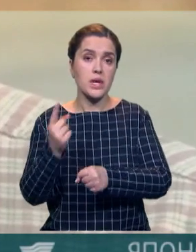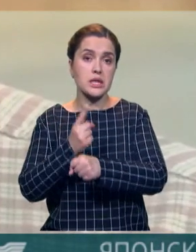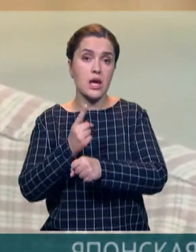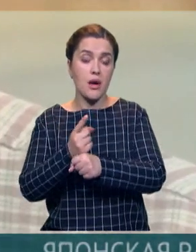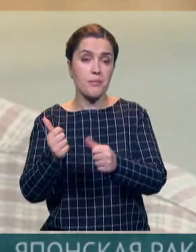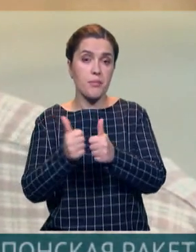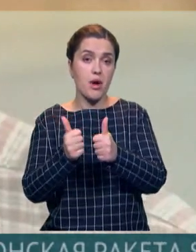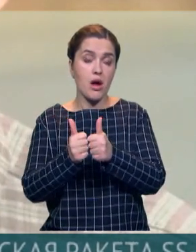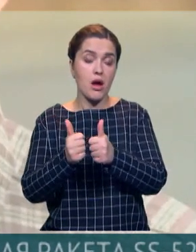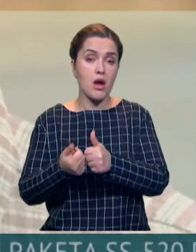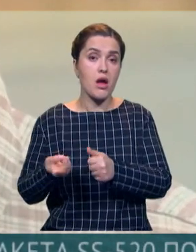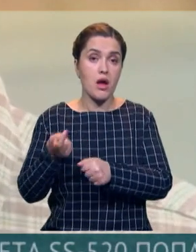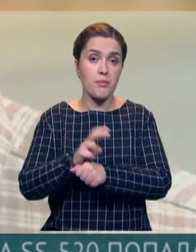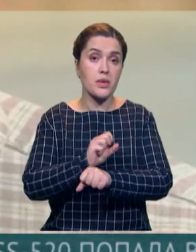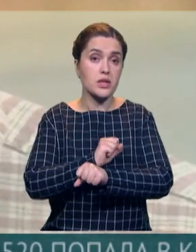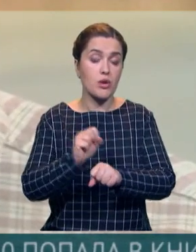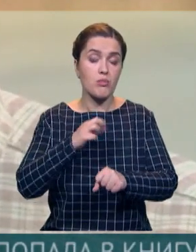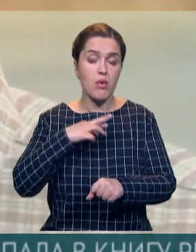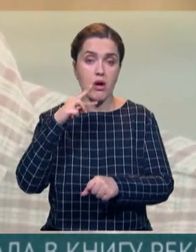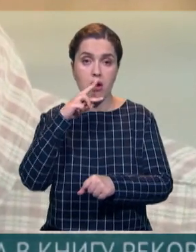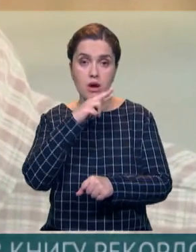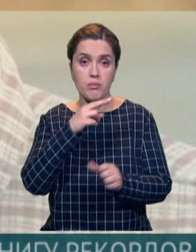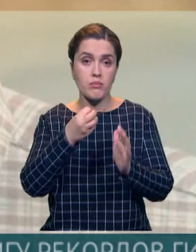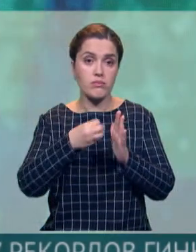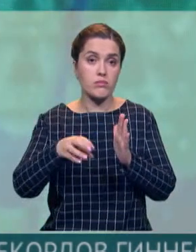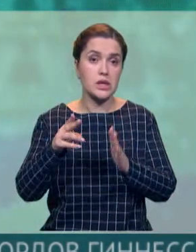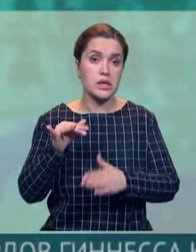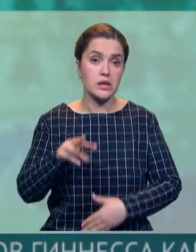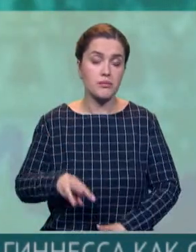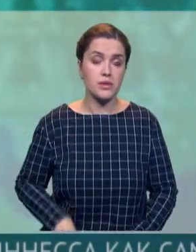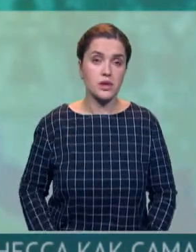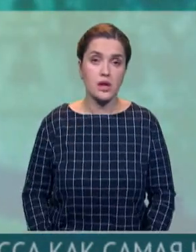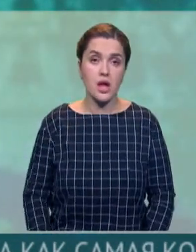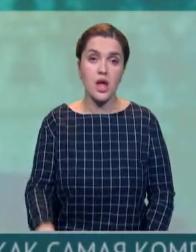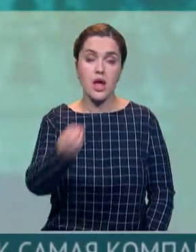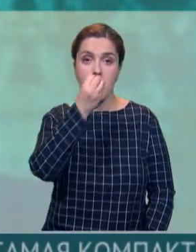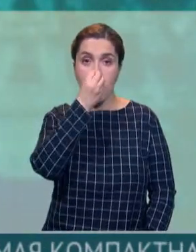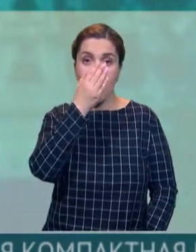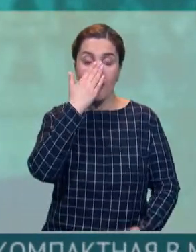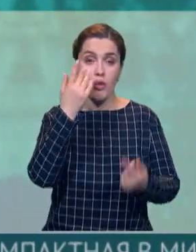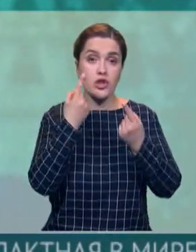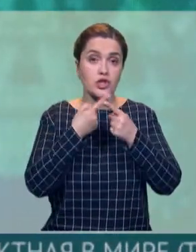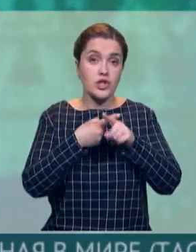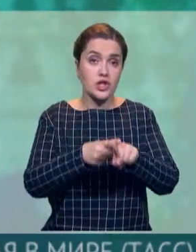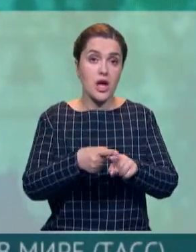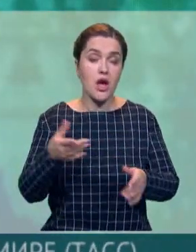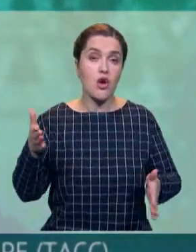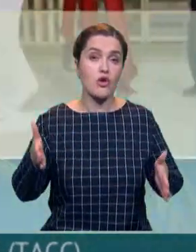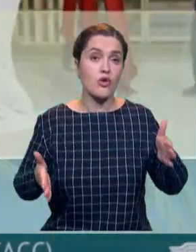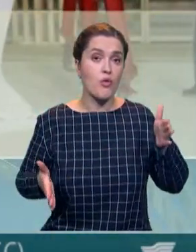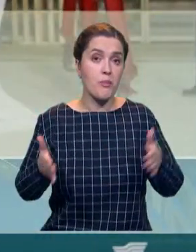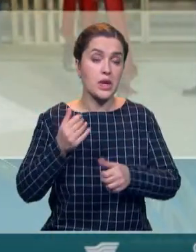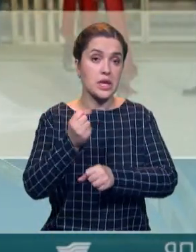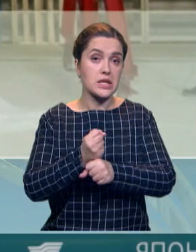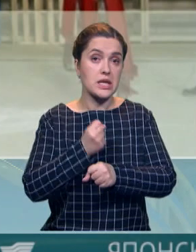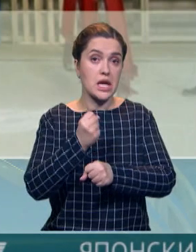приближаться к заводу из-за высокого риска отравления дымом. Японские инженеры представили